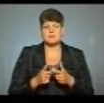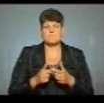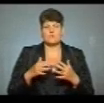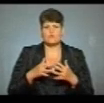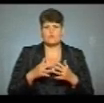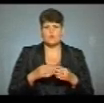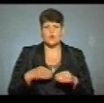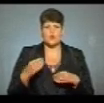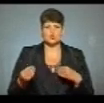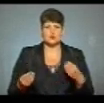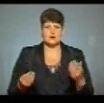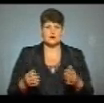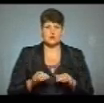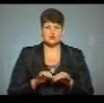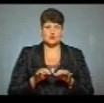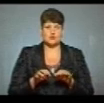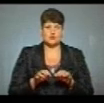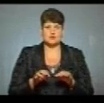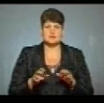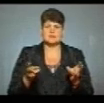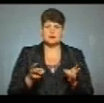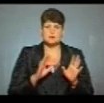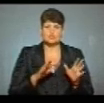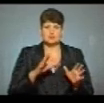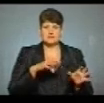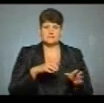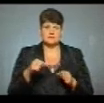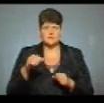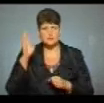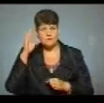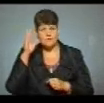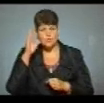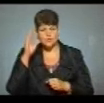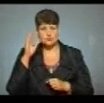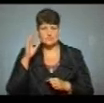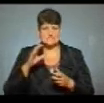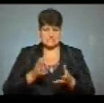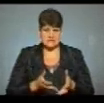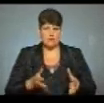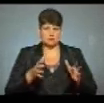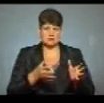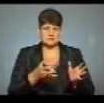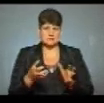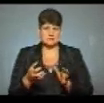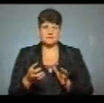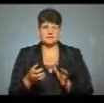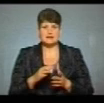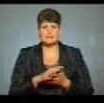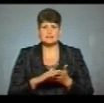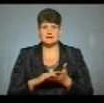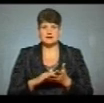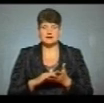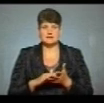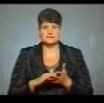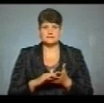розгортанні. Треба буде забрати воду з ємкості, далі проложити